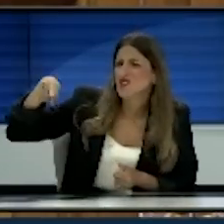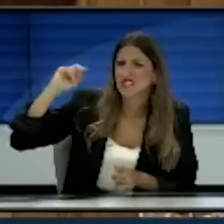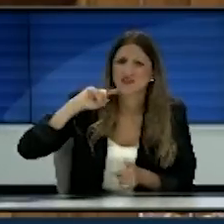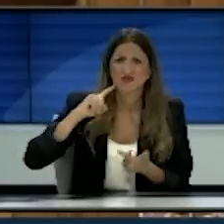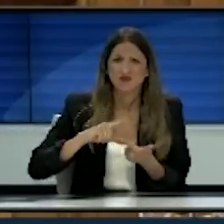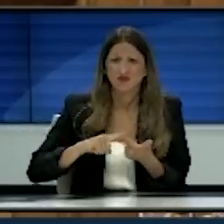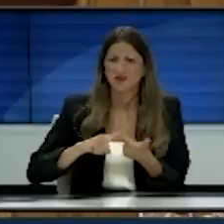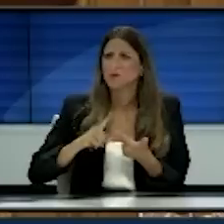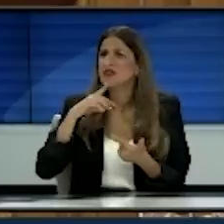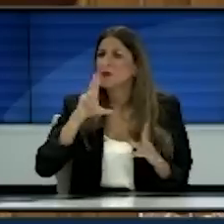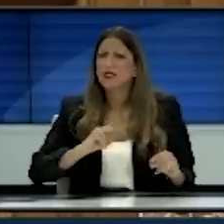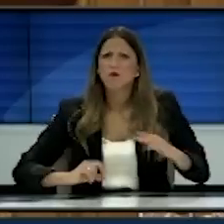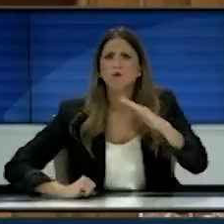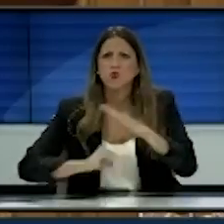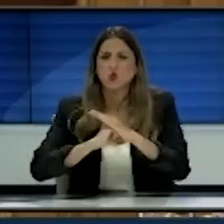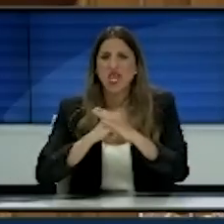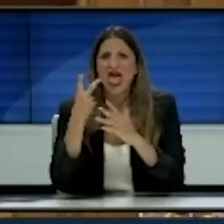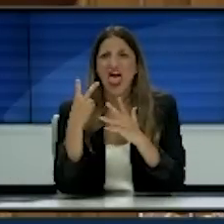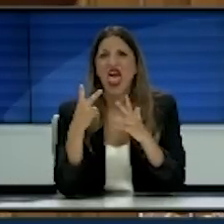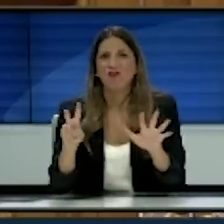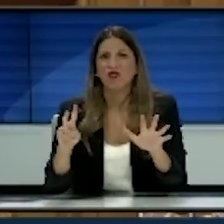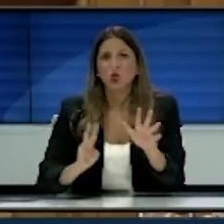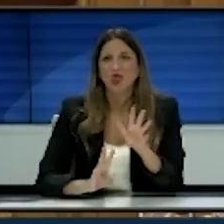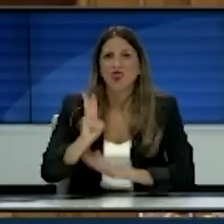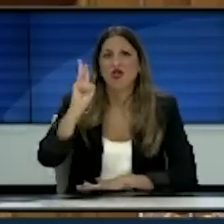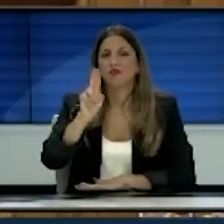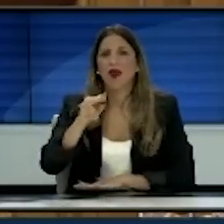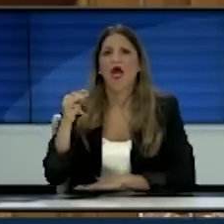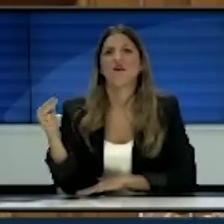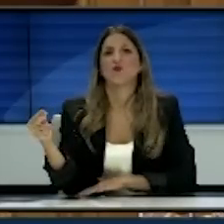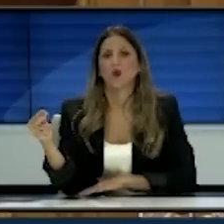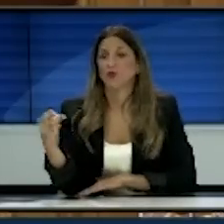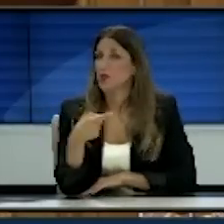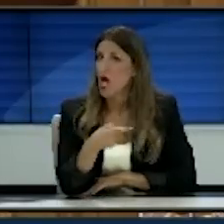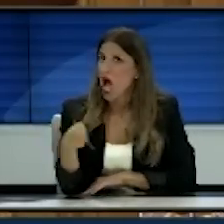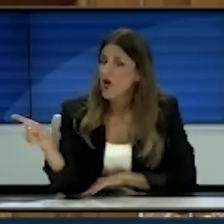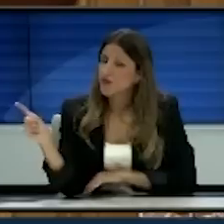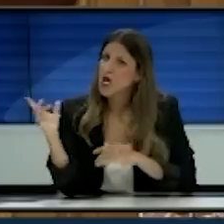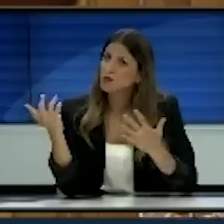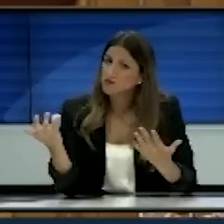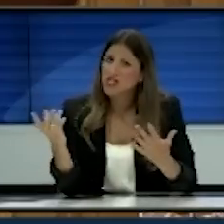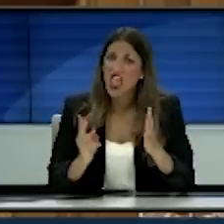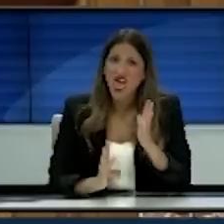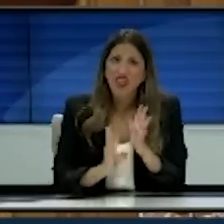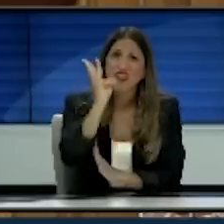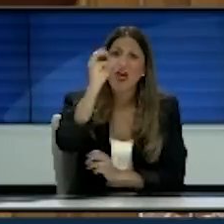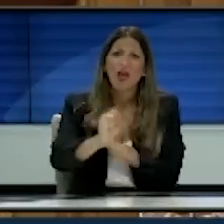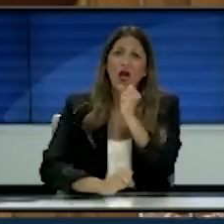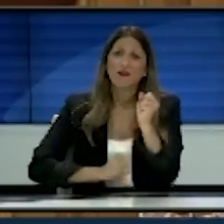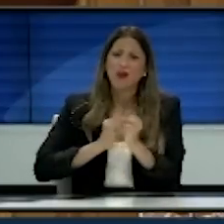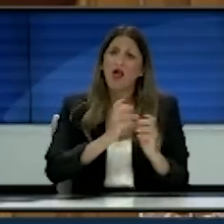δηλαδή ταβάνι. Τα 713 ευρώ μεικτά παραμένουν μετά από 13